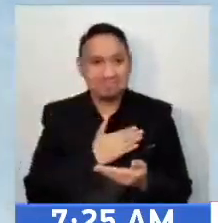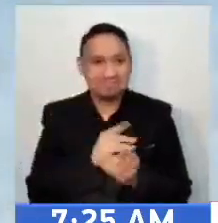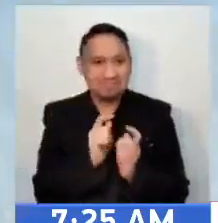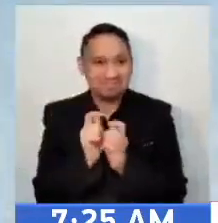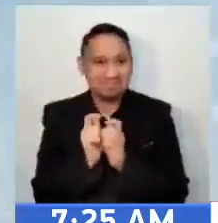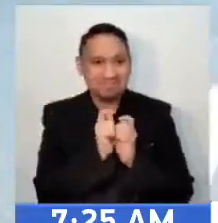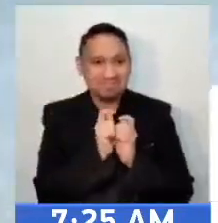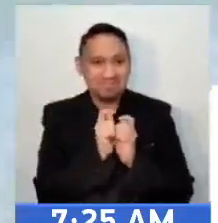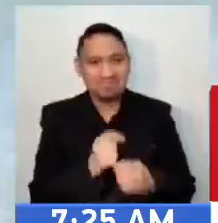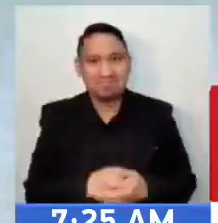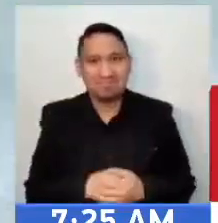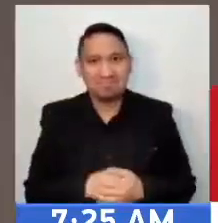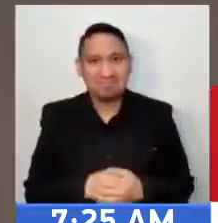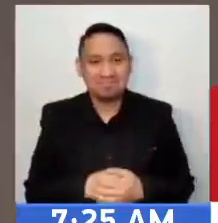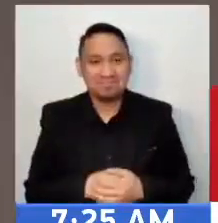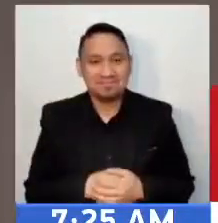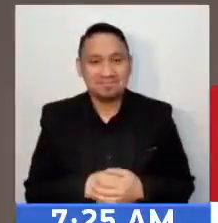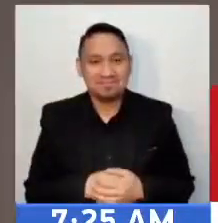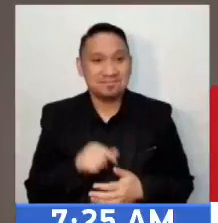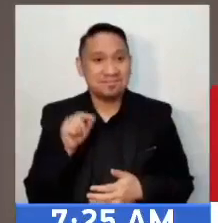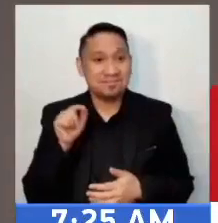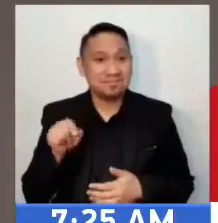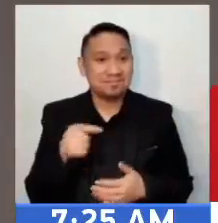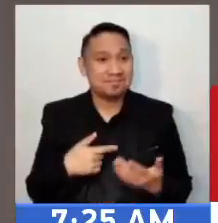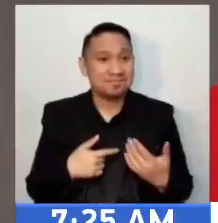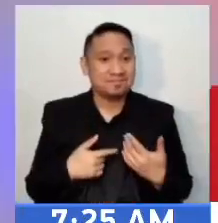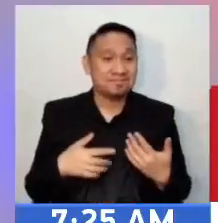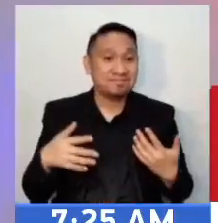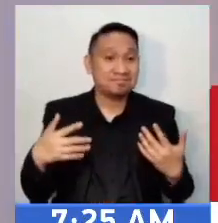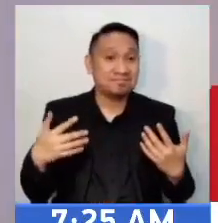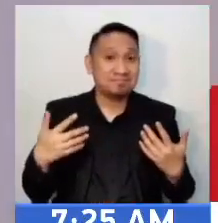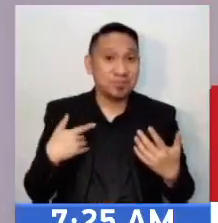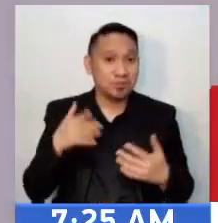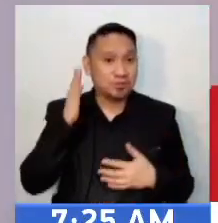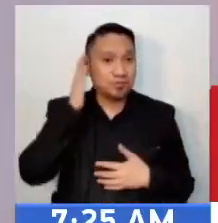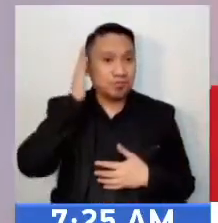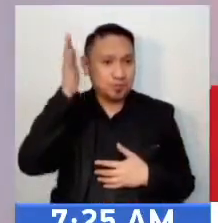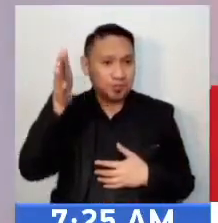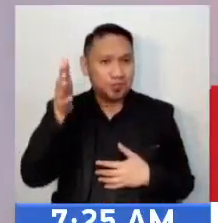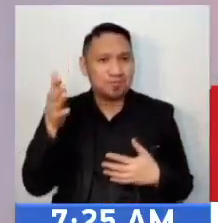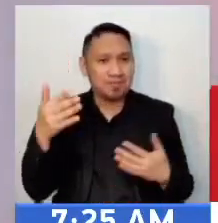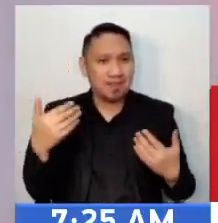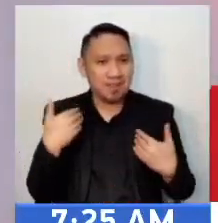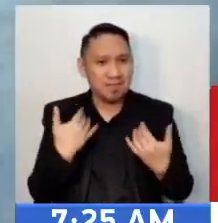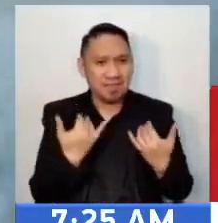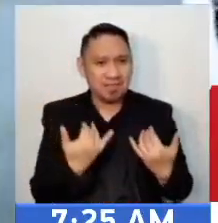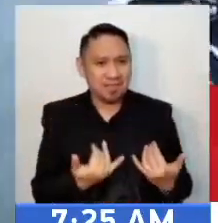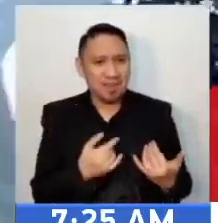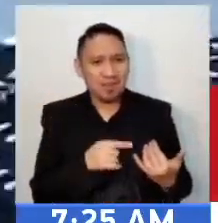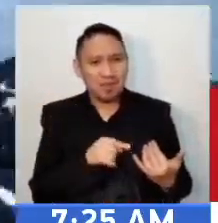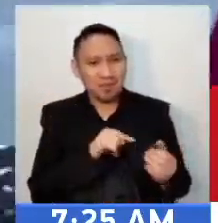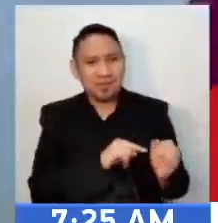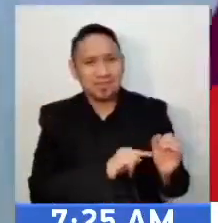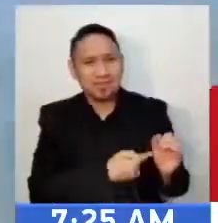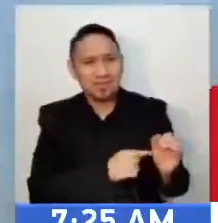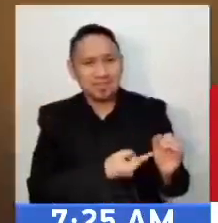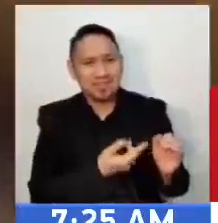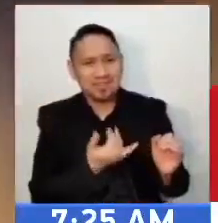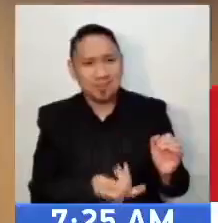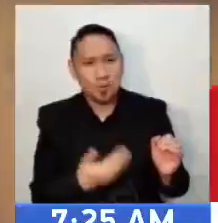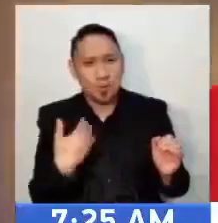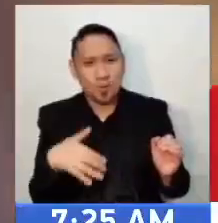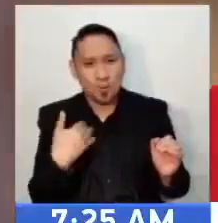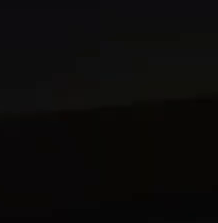The future is bright para sa mga talented kids na ito, na ngayon pa lang ay certified Lodi na.